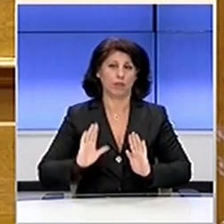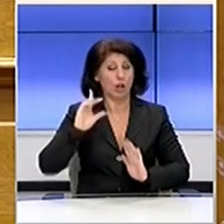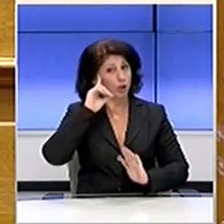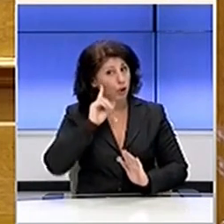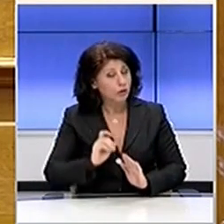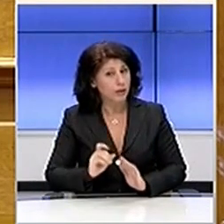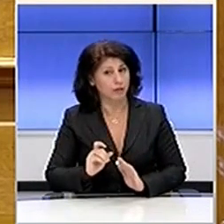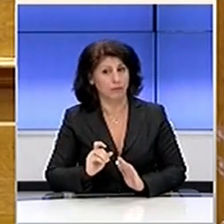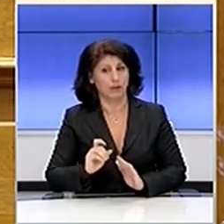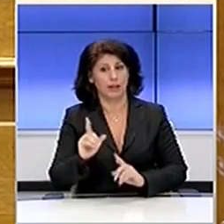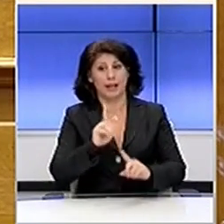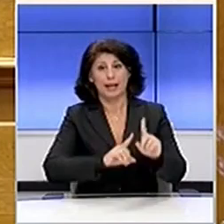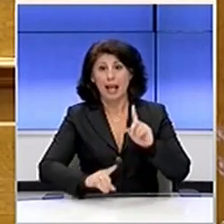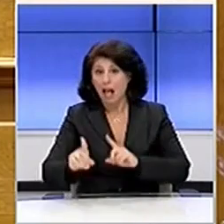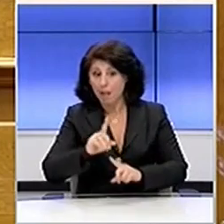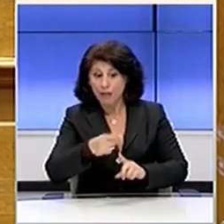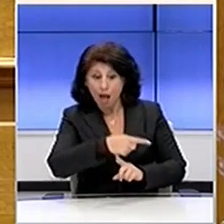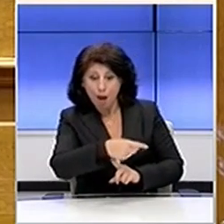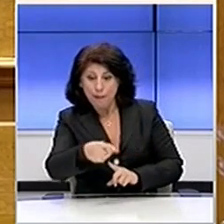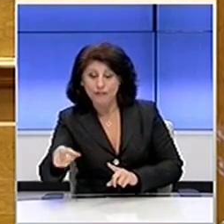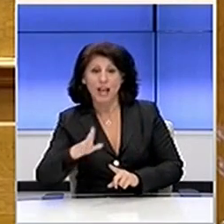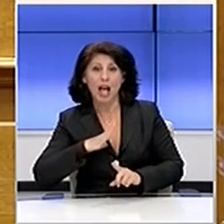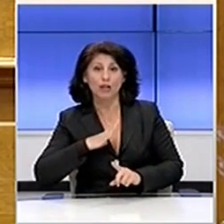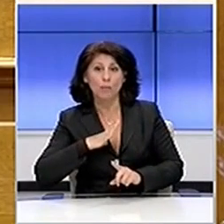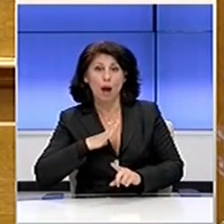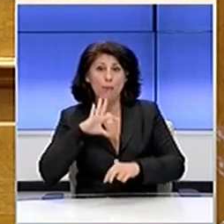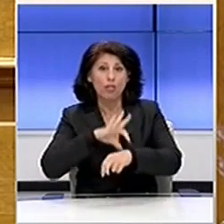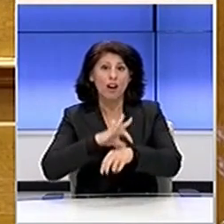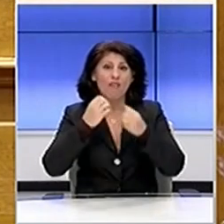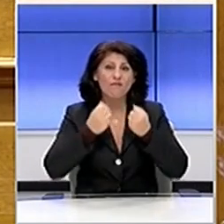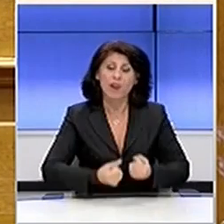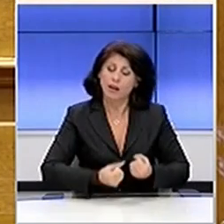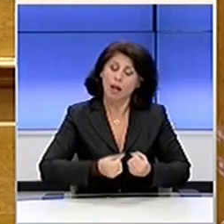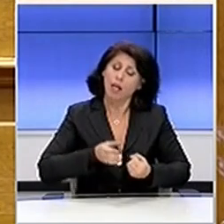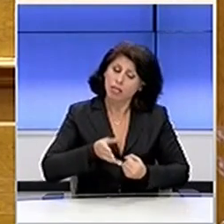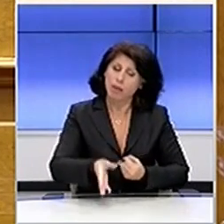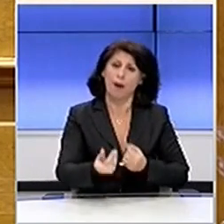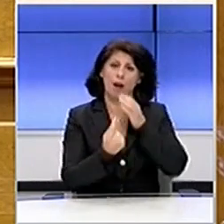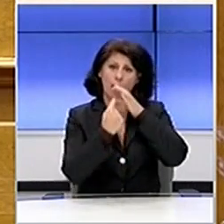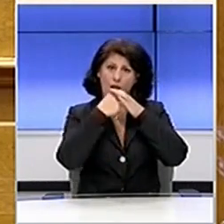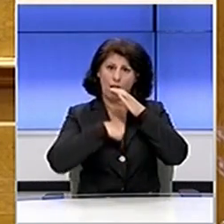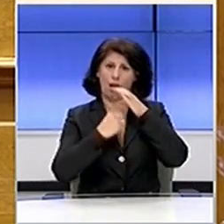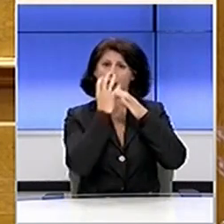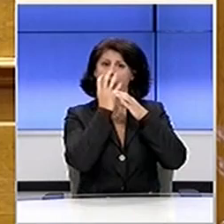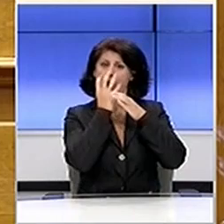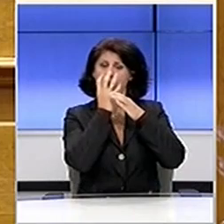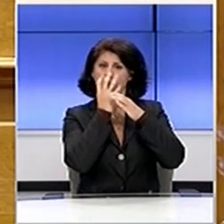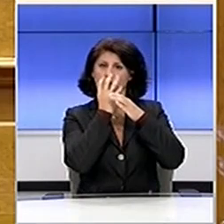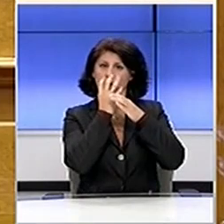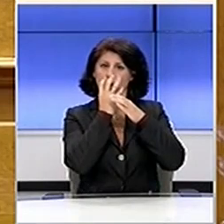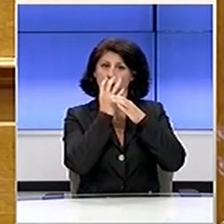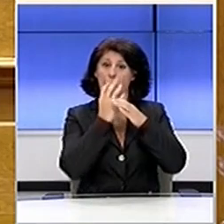από αυτούς που θα αρρωστήσουν βαριά θα οδηγηθούν στις μονάδες εντατικής θεραπείας και κάποιοι, ένα σημαντικό